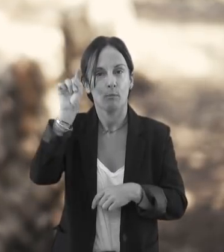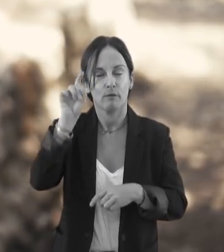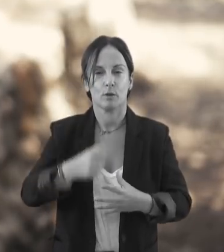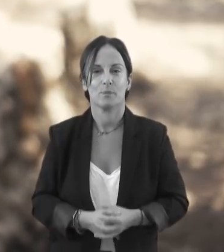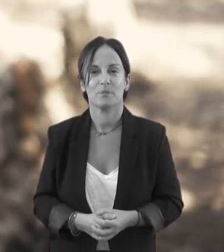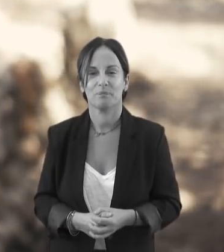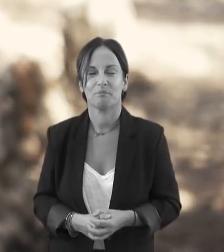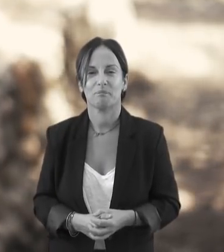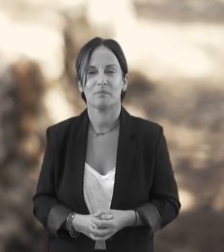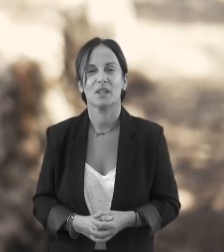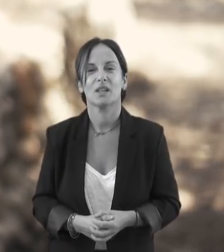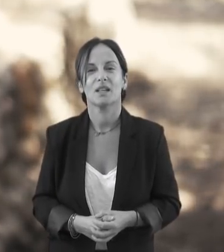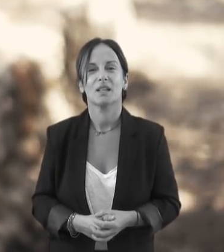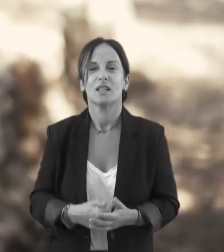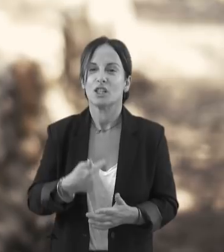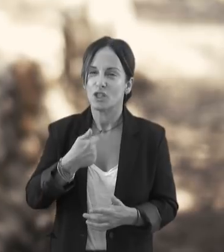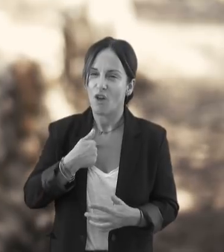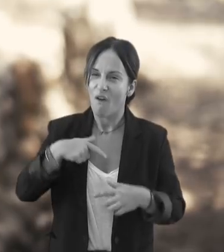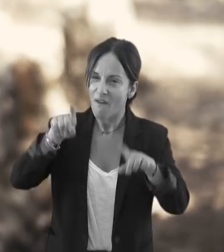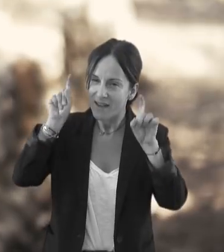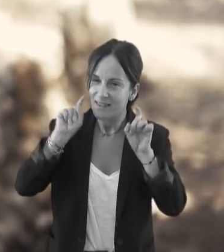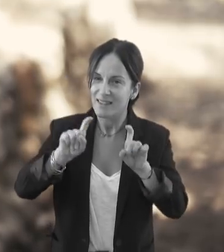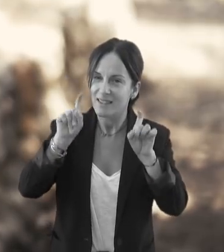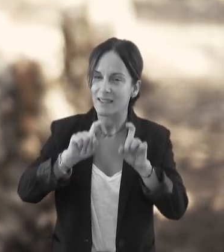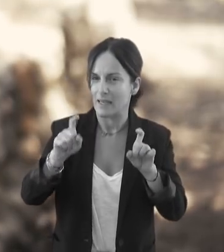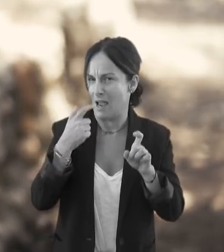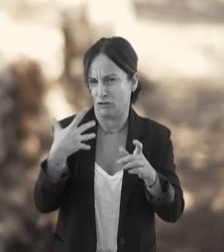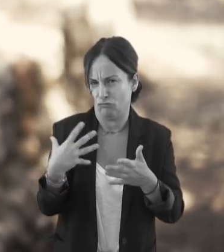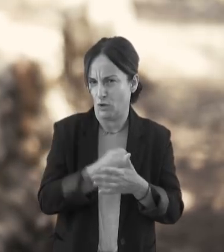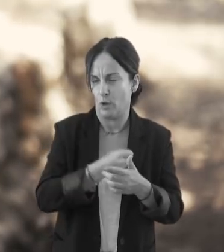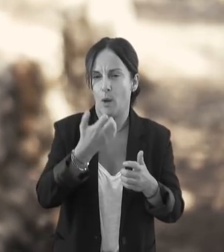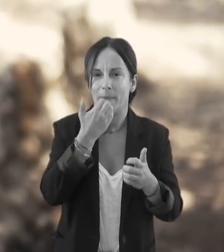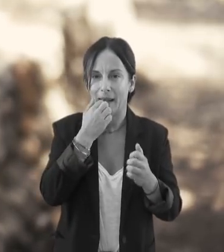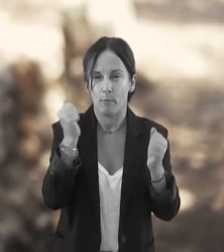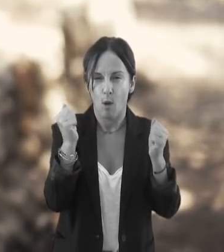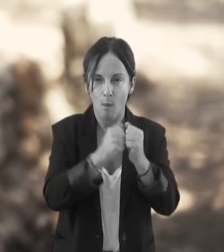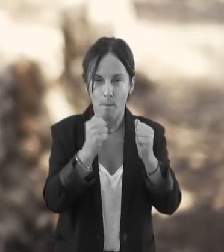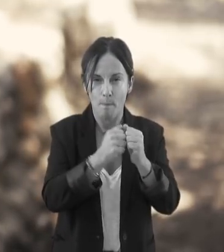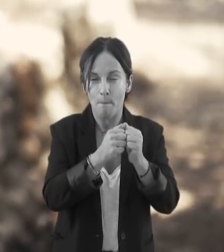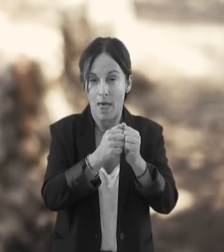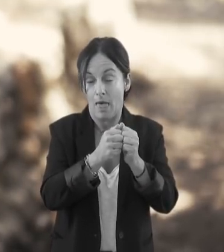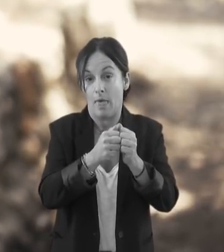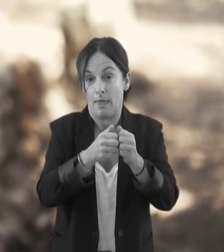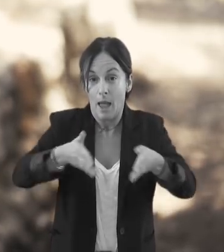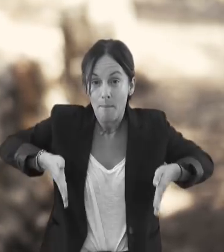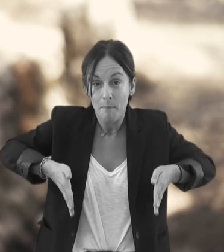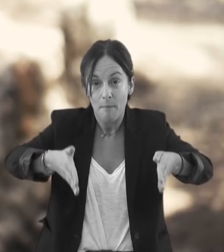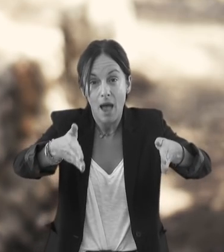elements. Llavors se va haver d'investigar i se va haver de fer una